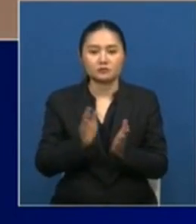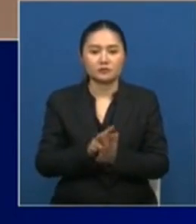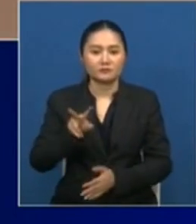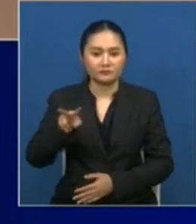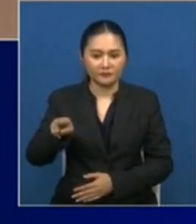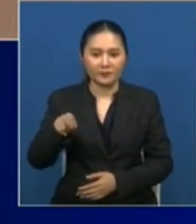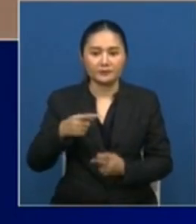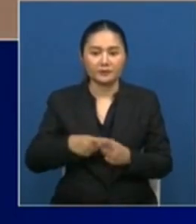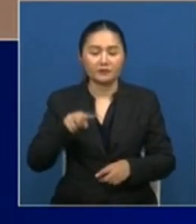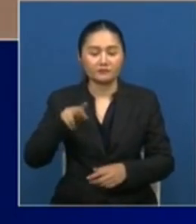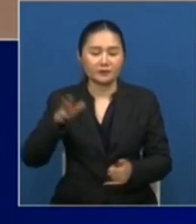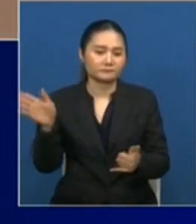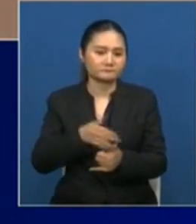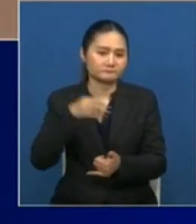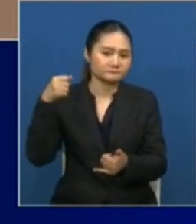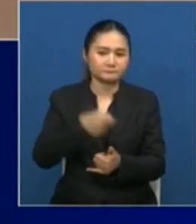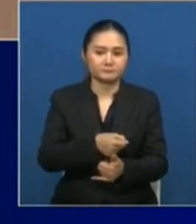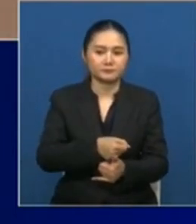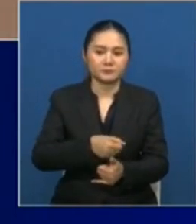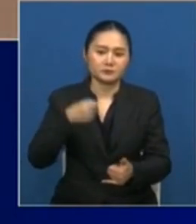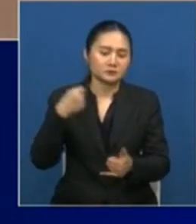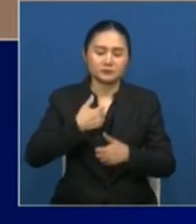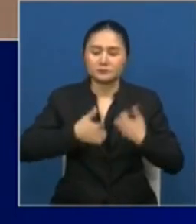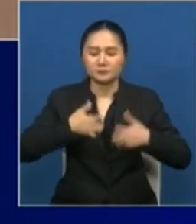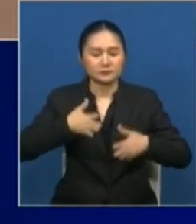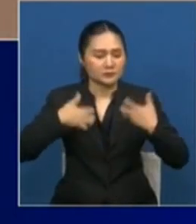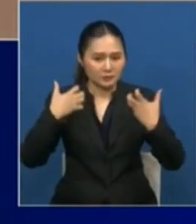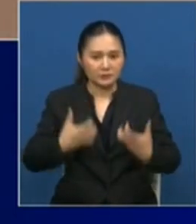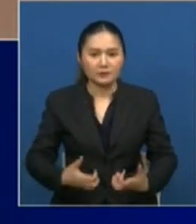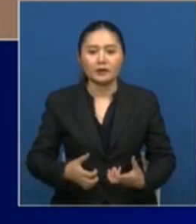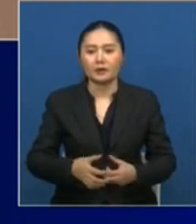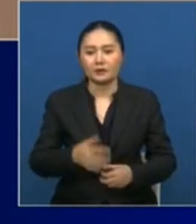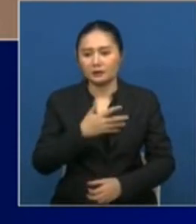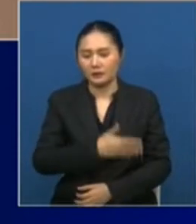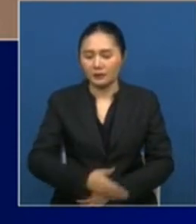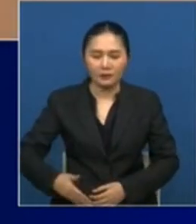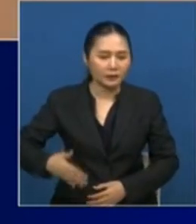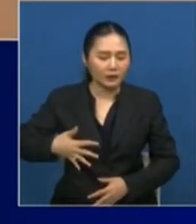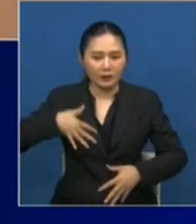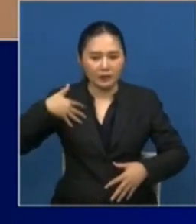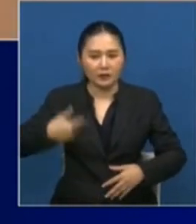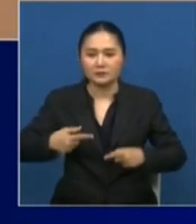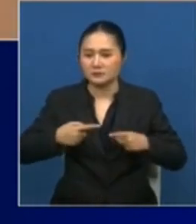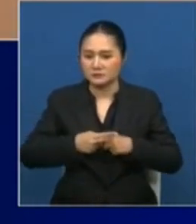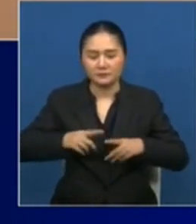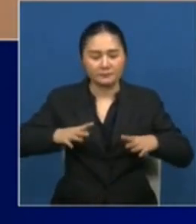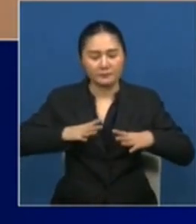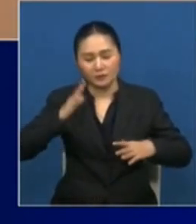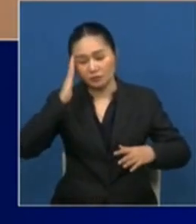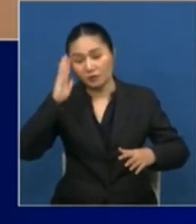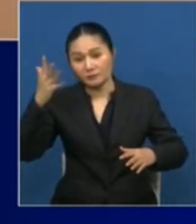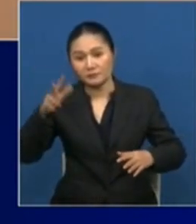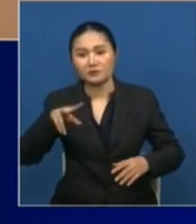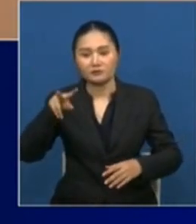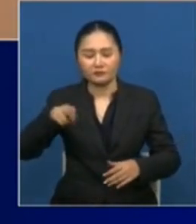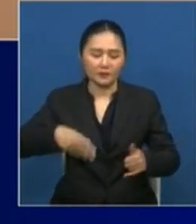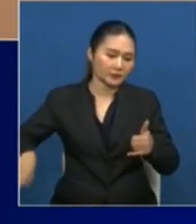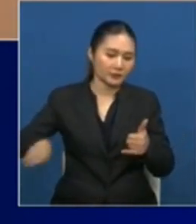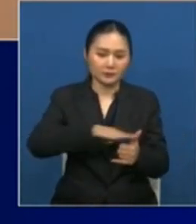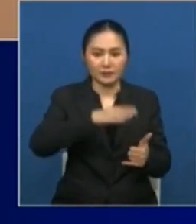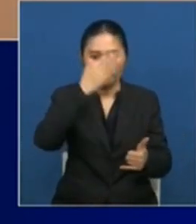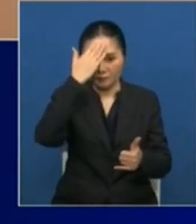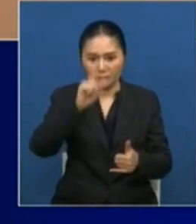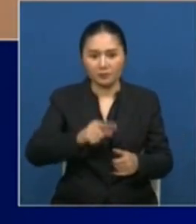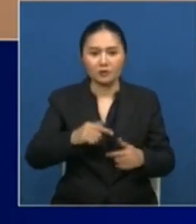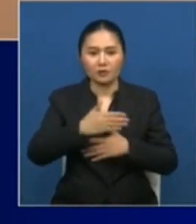แต่ว่าถูกแฟนทำร้ายร่างกายซ้อมทรมานจนหนักมากร่างกายสะบักสะบอมไม่ทันได้พักฟื้นแฟนก็เตะซ้ำเพราะว่า